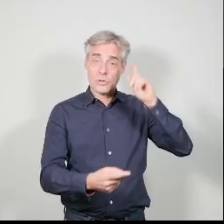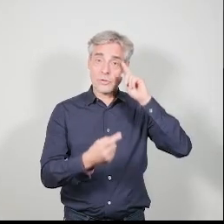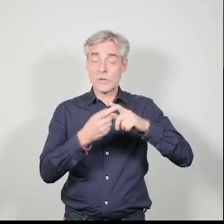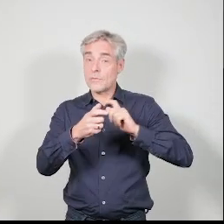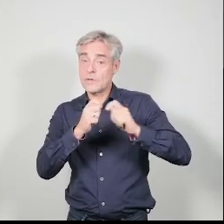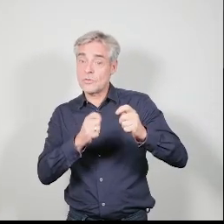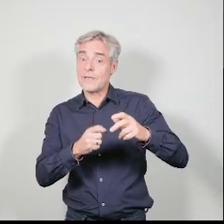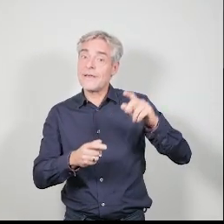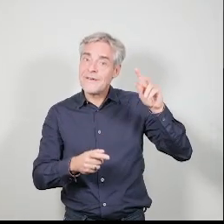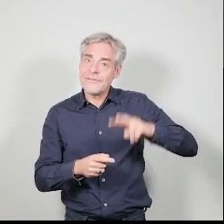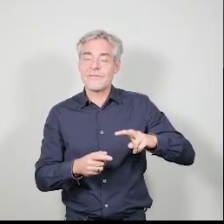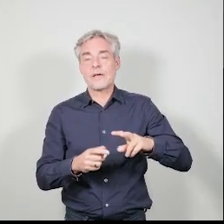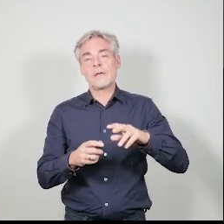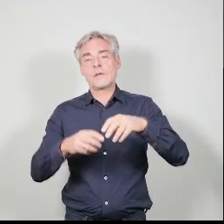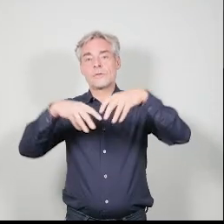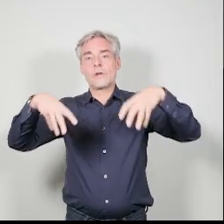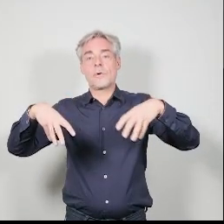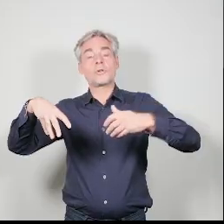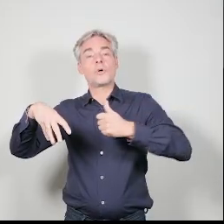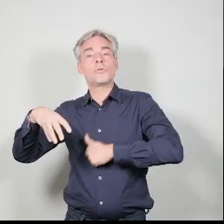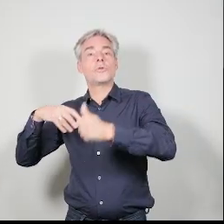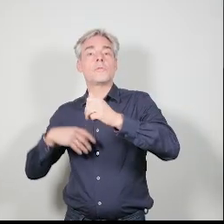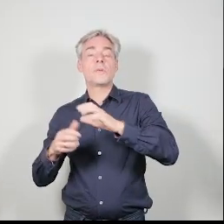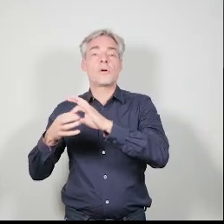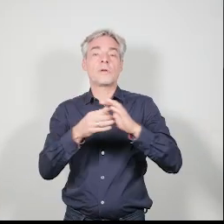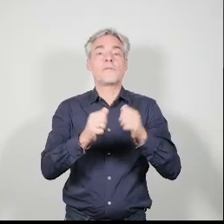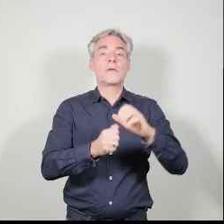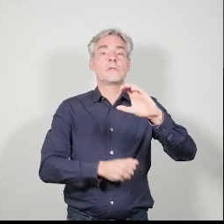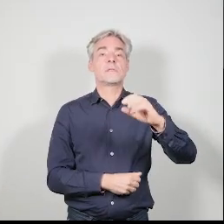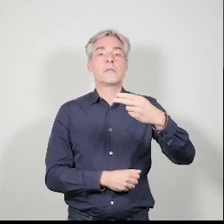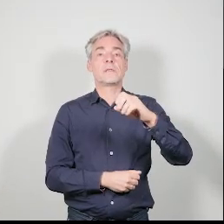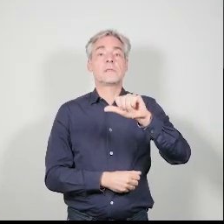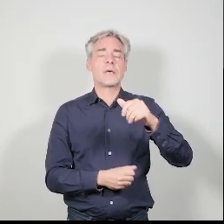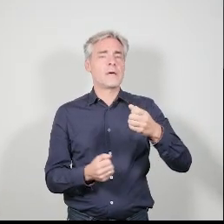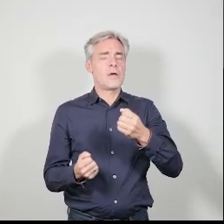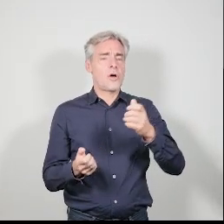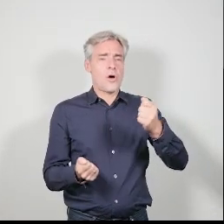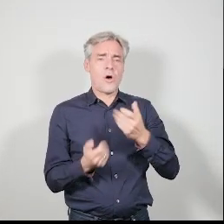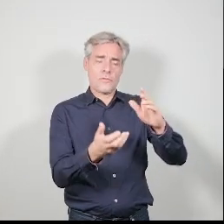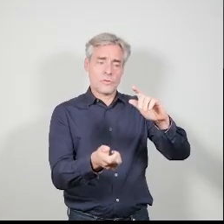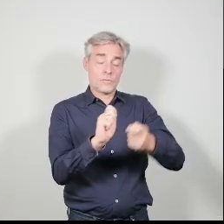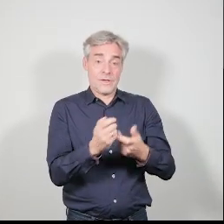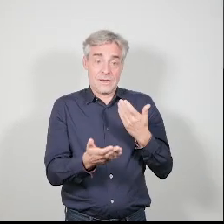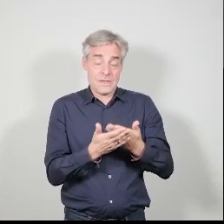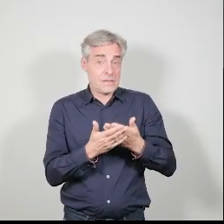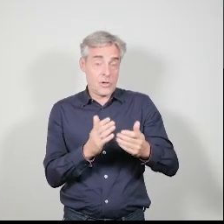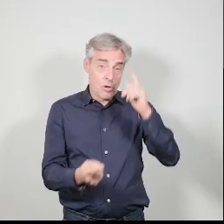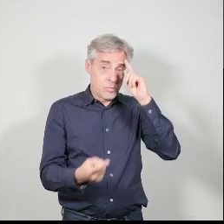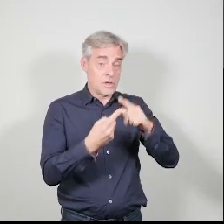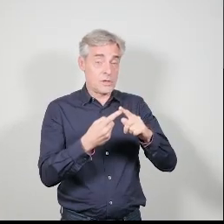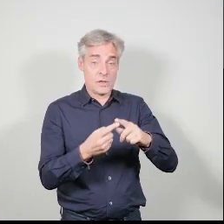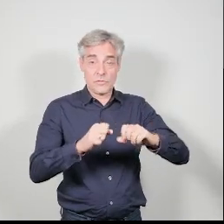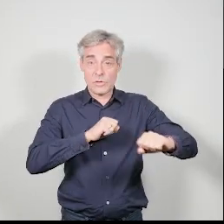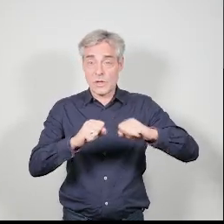qui est vraiment au cœur de ce qu'est la branche autonomie, de ce qu'est la CNSA. La transformation de l'offre, c'est le sens même de notre action quotidienne.